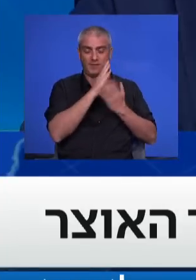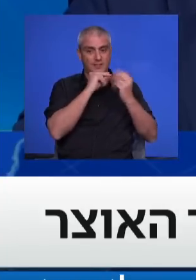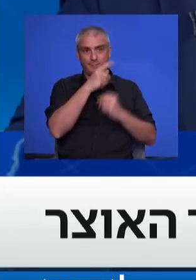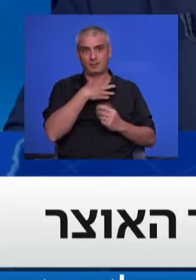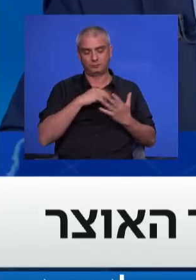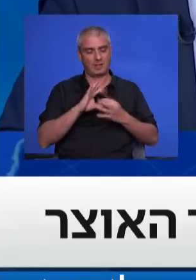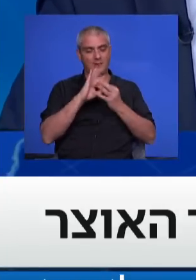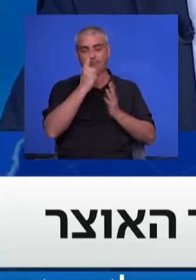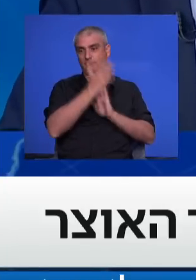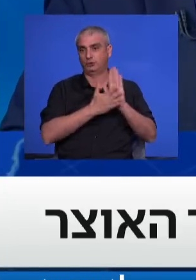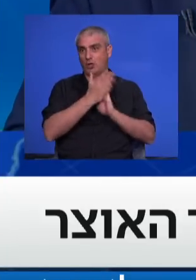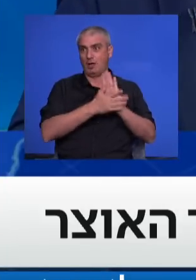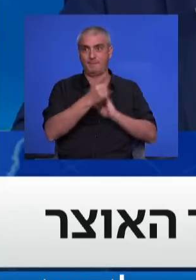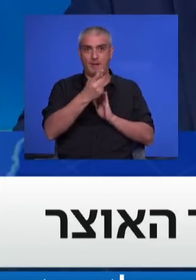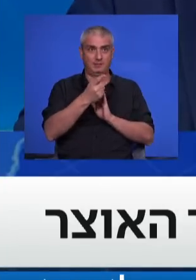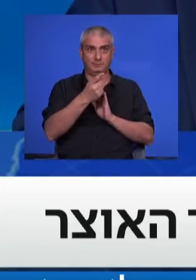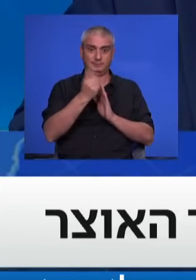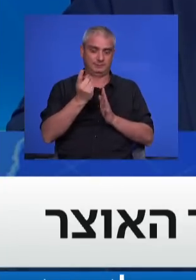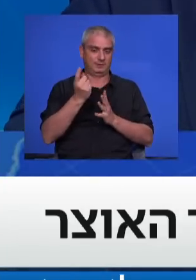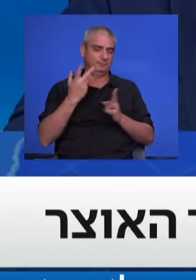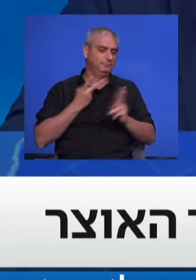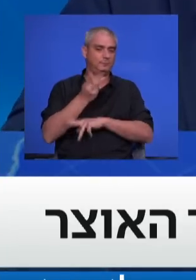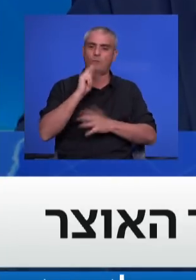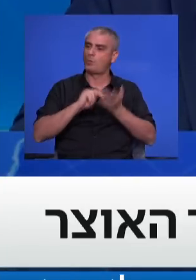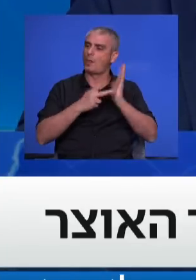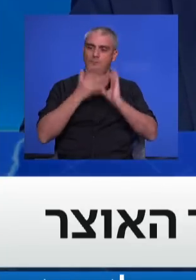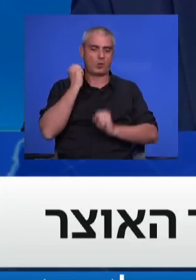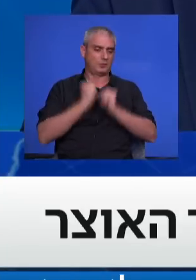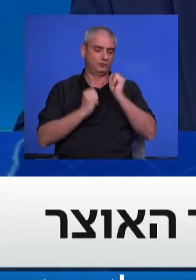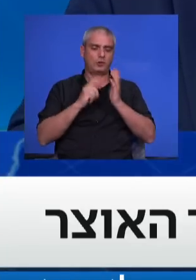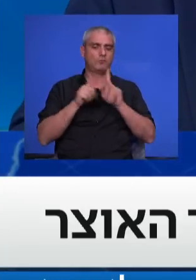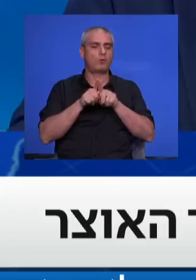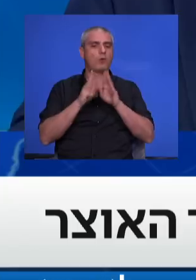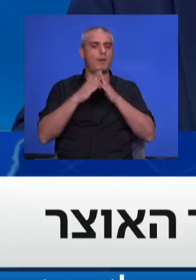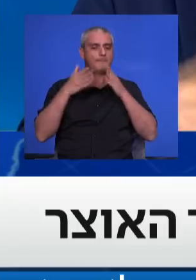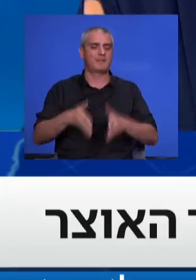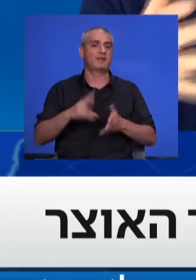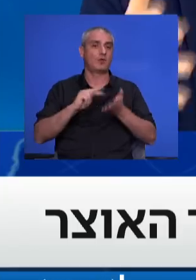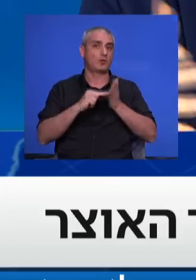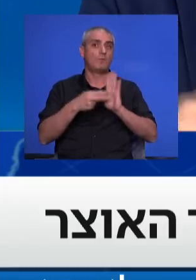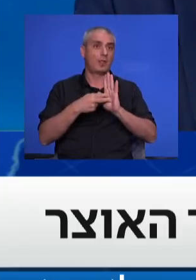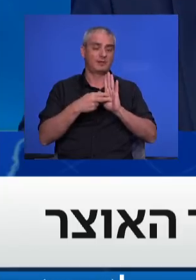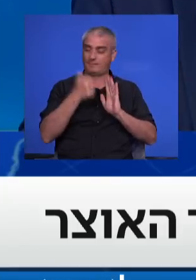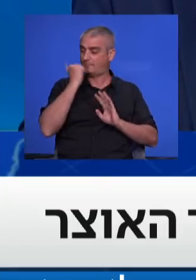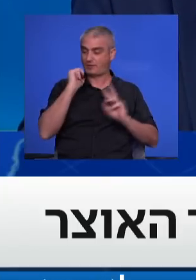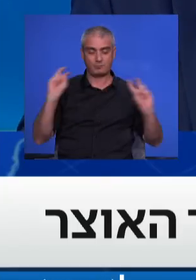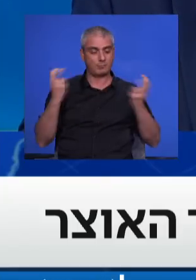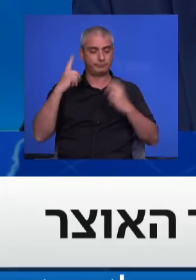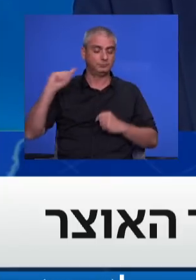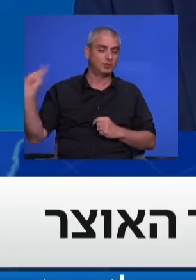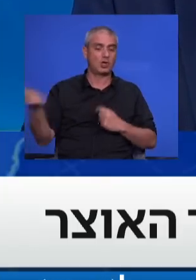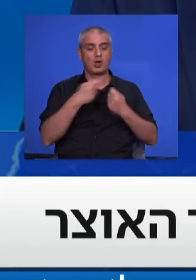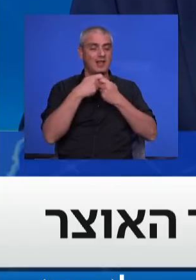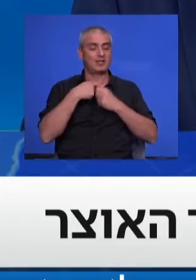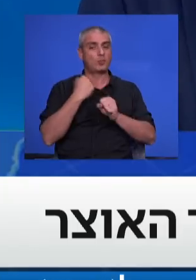לדברים שאמרת על זה שזה משוכה פוליטית מאוד קשה, שזה בית קברות לפוליטיקאים. נכון. ואתמול כינוס של כל איגודי